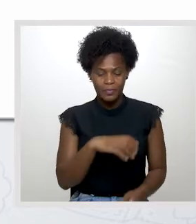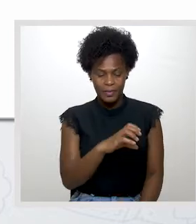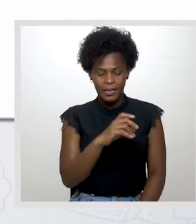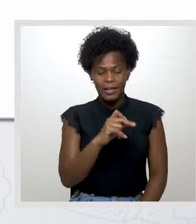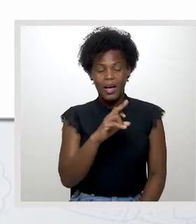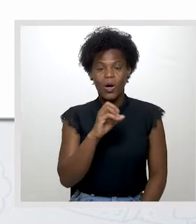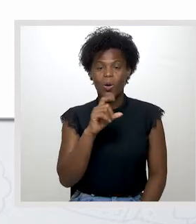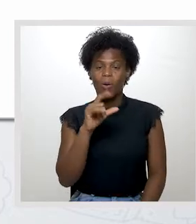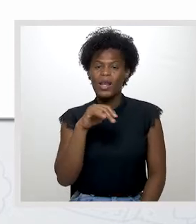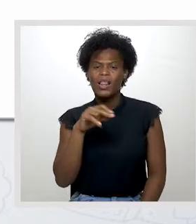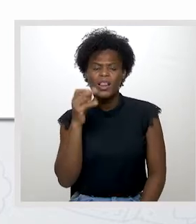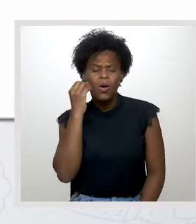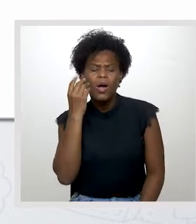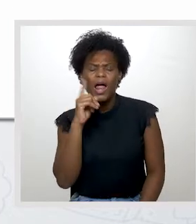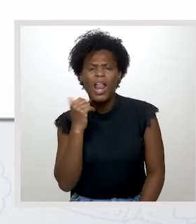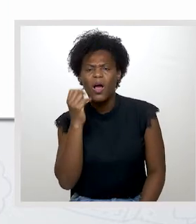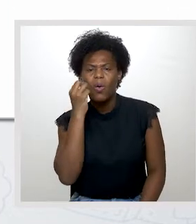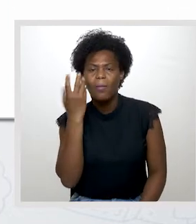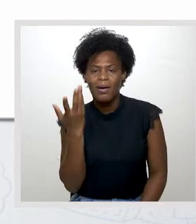Carolina, elle est comment?